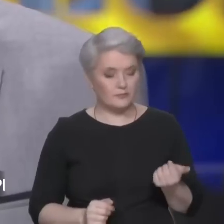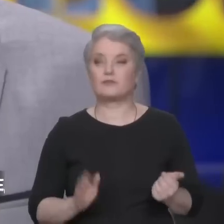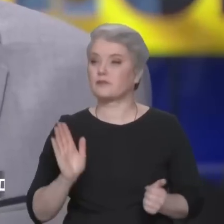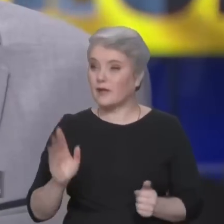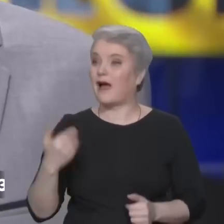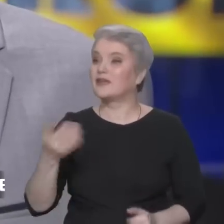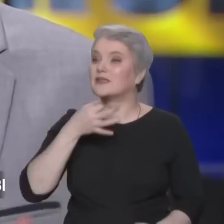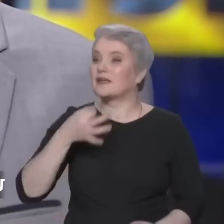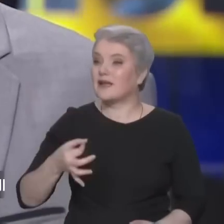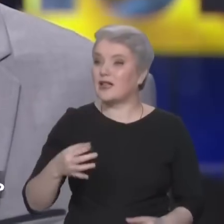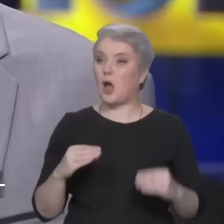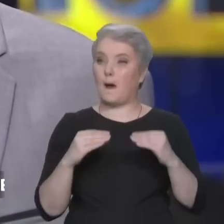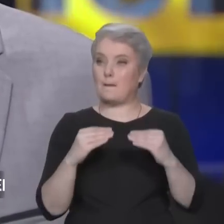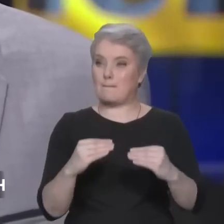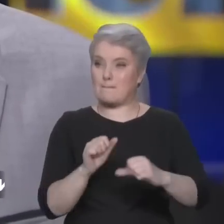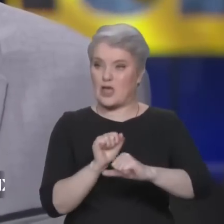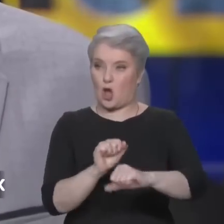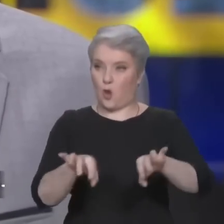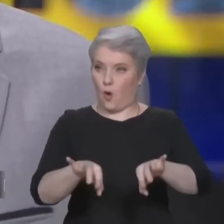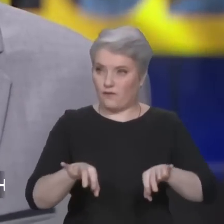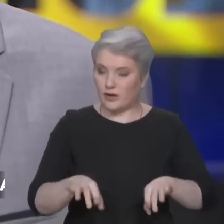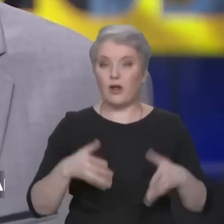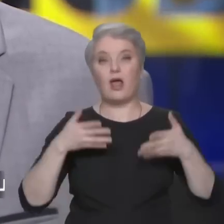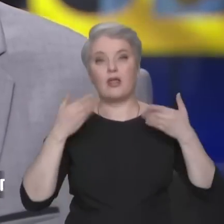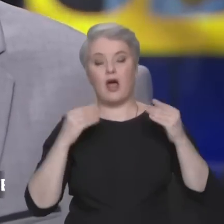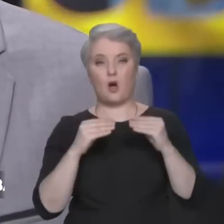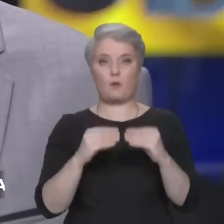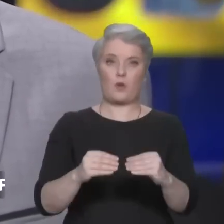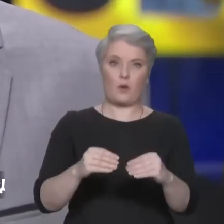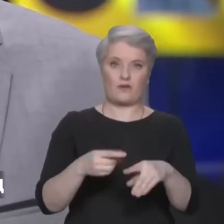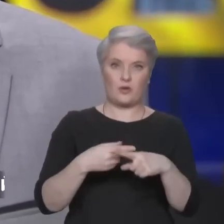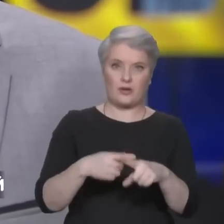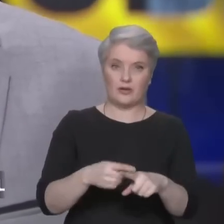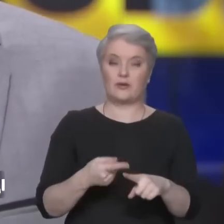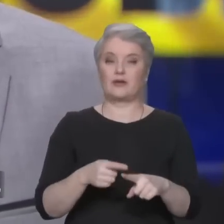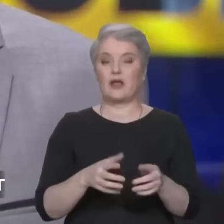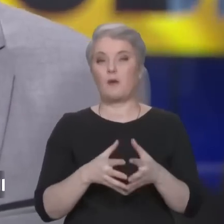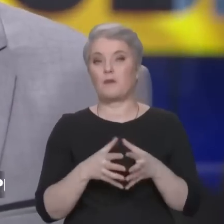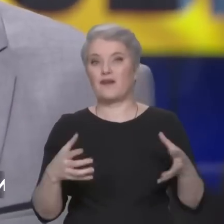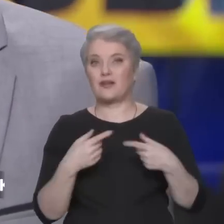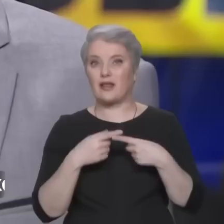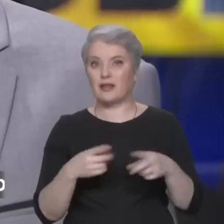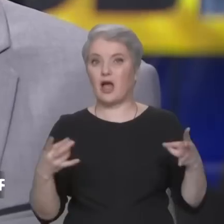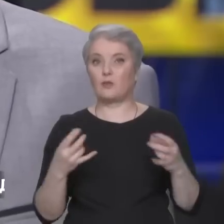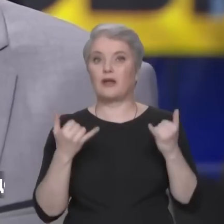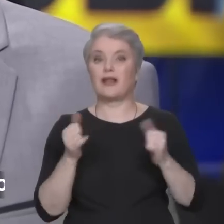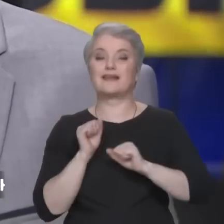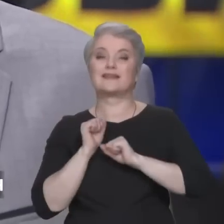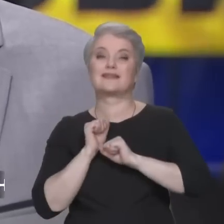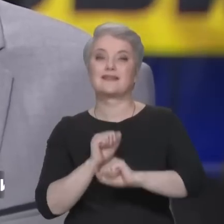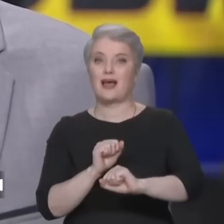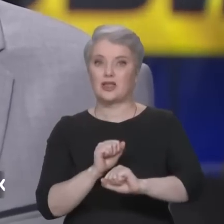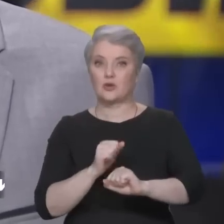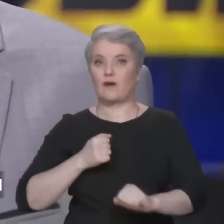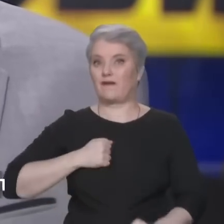про броньовану, легкоброньовану техніку. Так, ну, переважно це техніка, вона потрібна для захисту